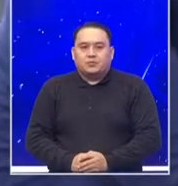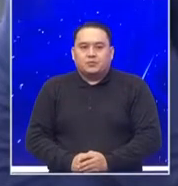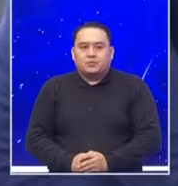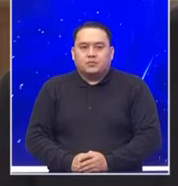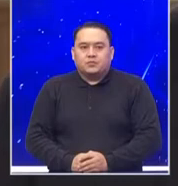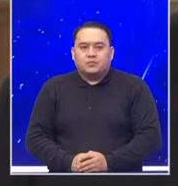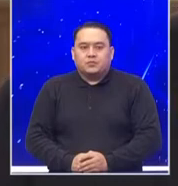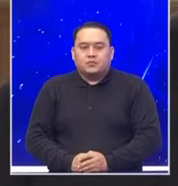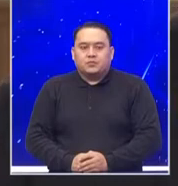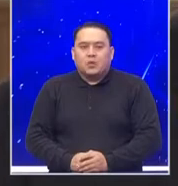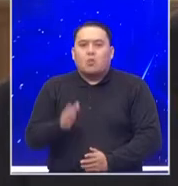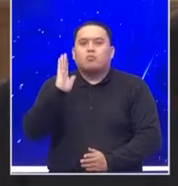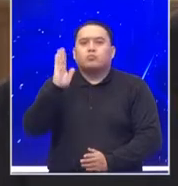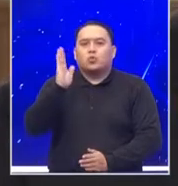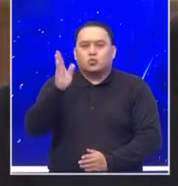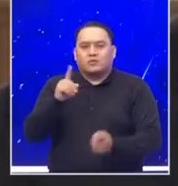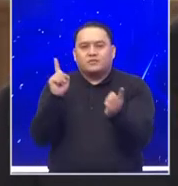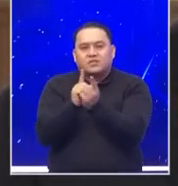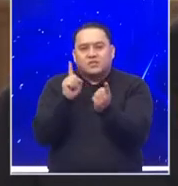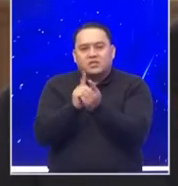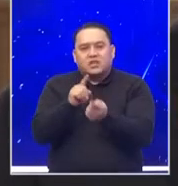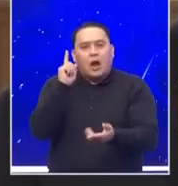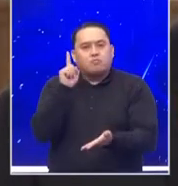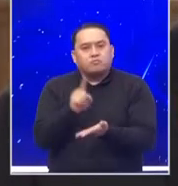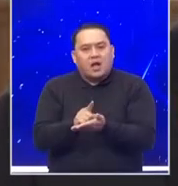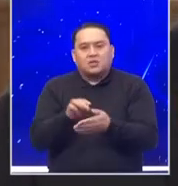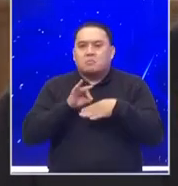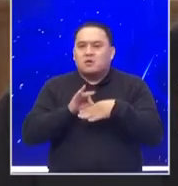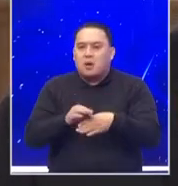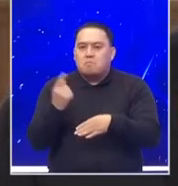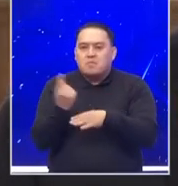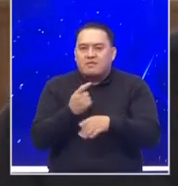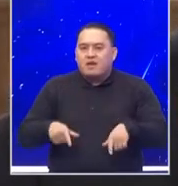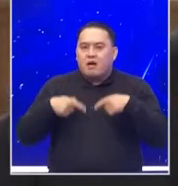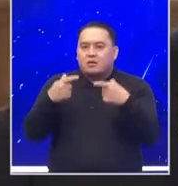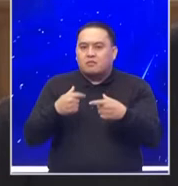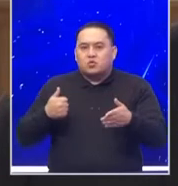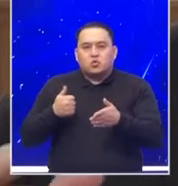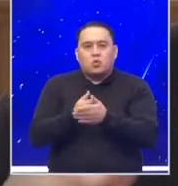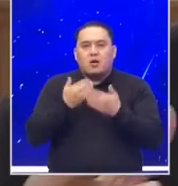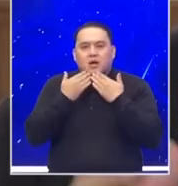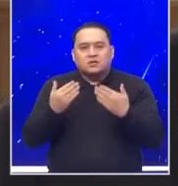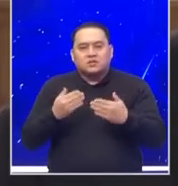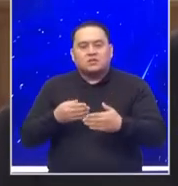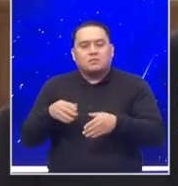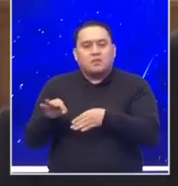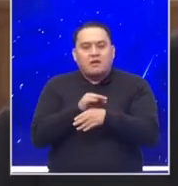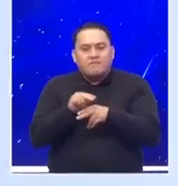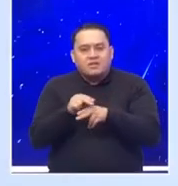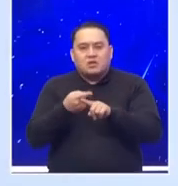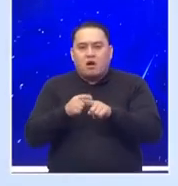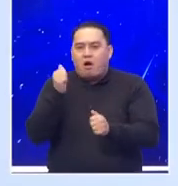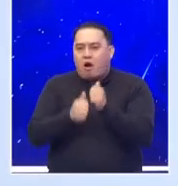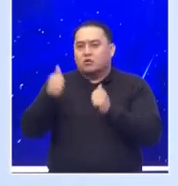вот такой в дальнейшем такие встречи необходимы просто раз ввёл первый шаг мы должны идти до конца эти встречи будут проводиться я то что